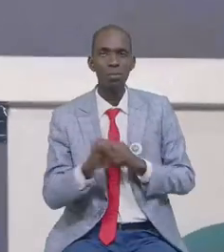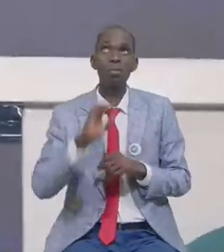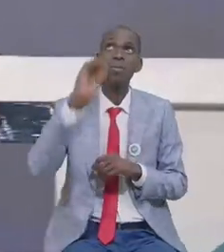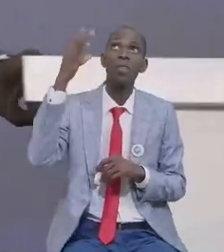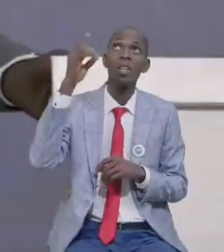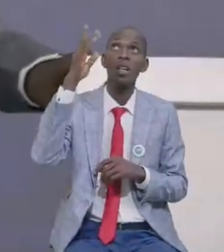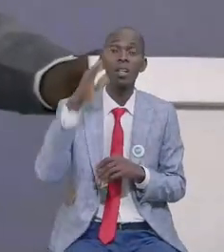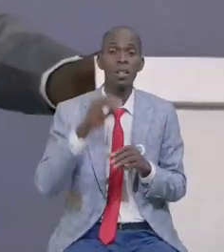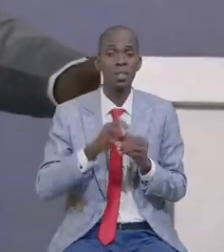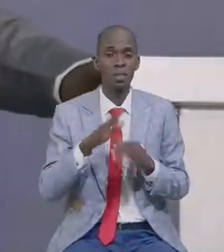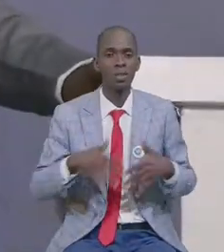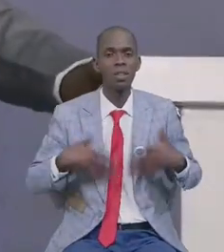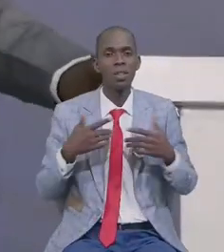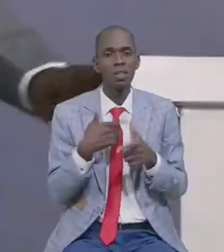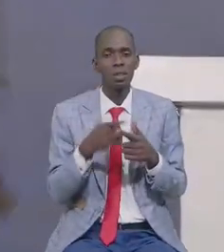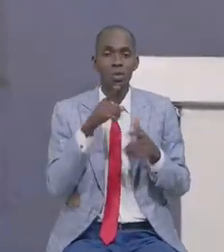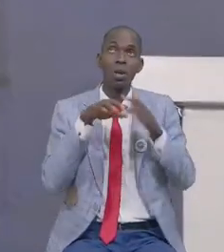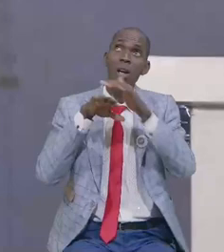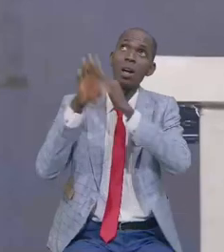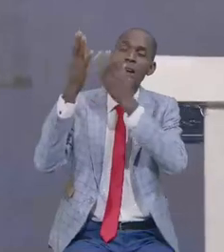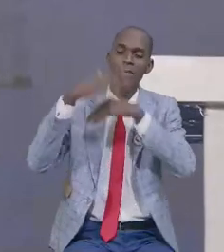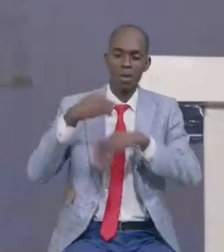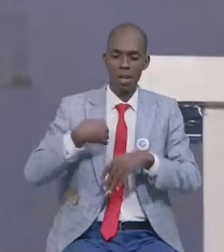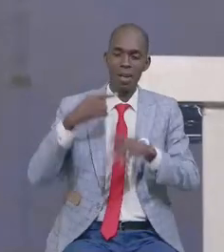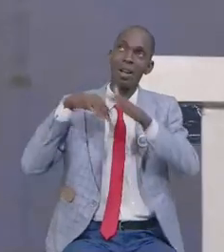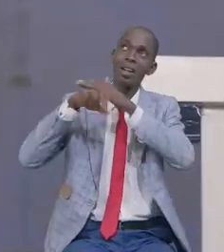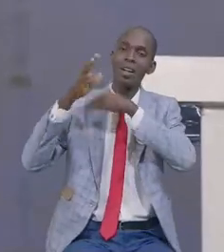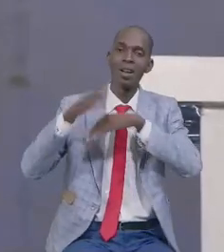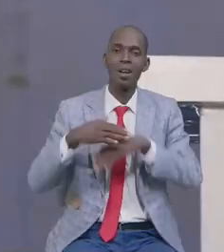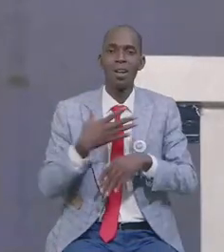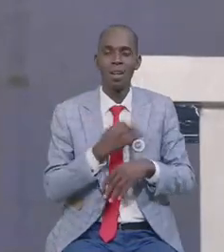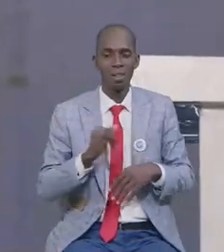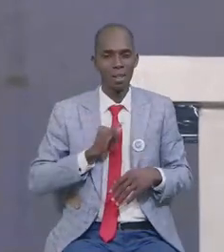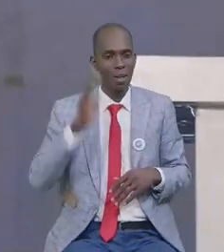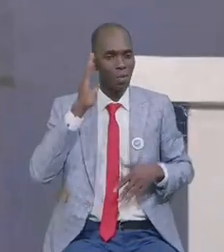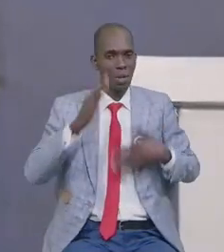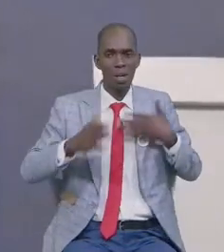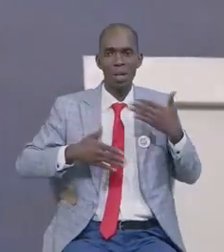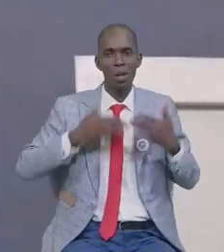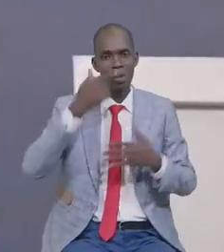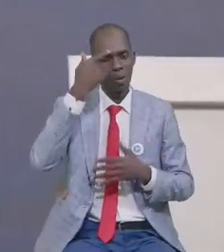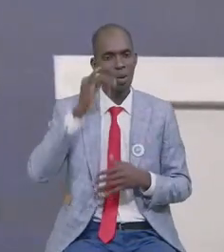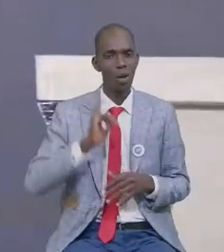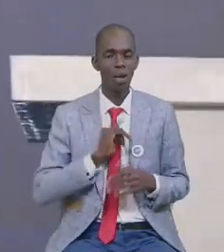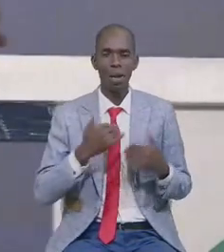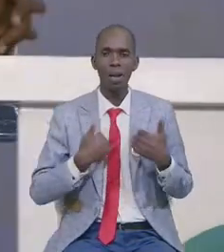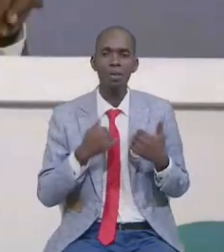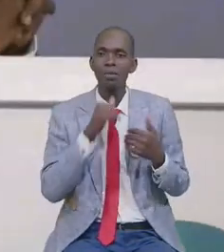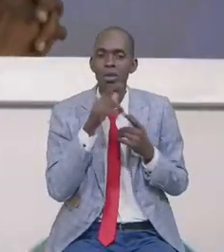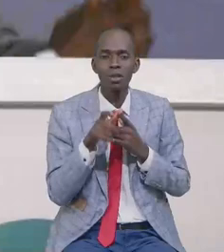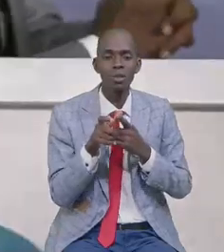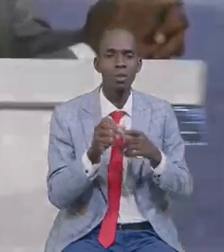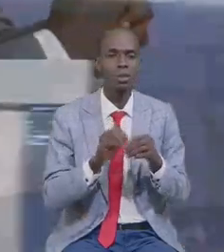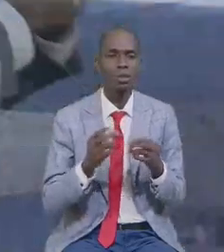dans votre vie, alors vous serez au ciel et je serai là-bas et nous allons nous réjouir parce que je n'ai pas couru en